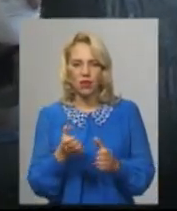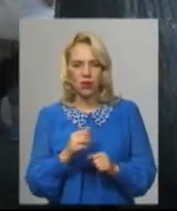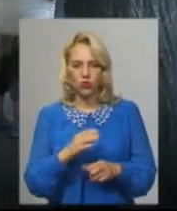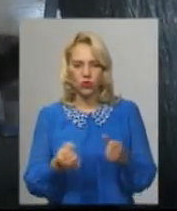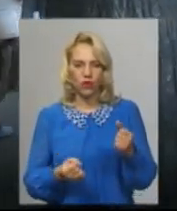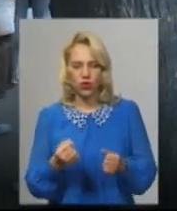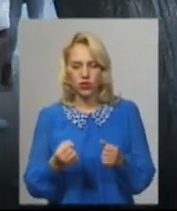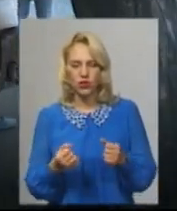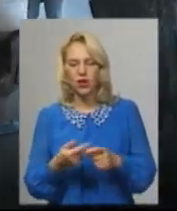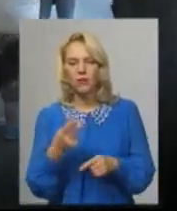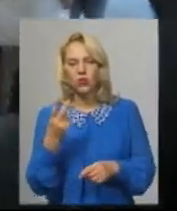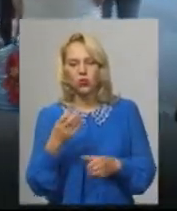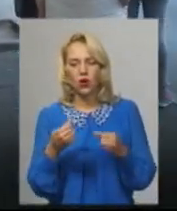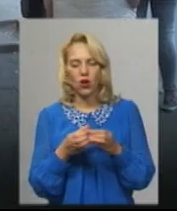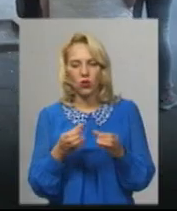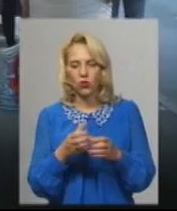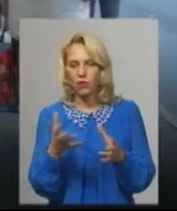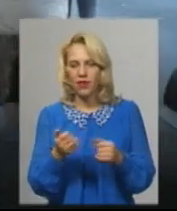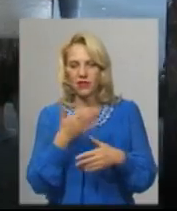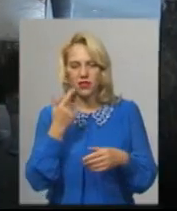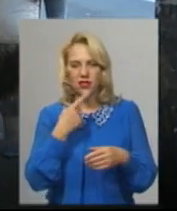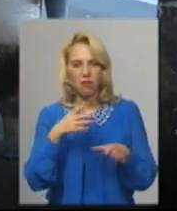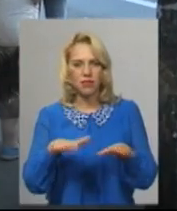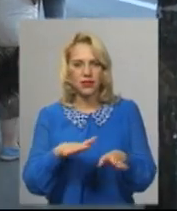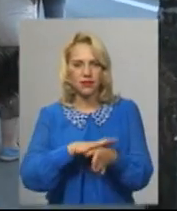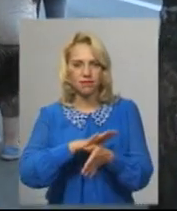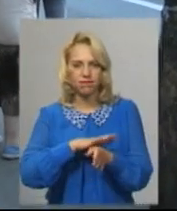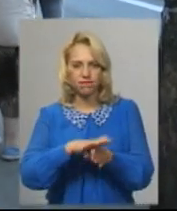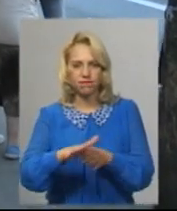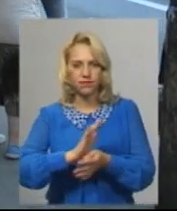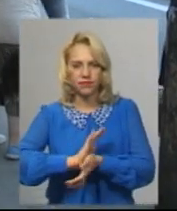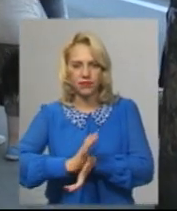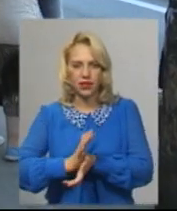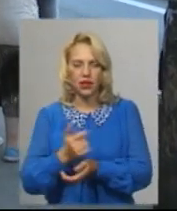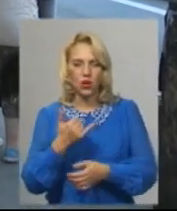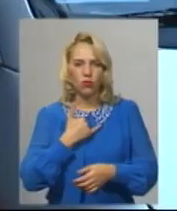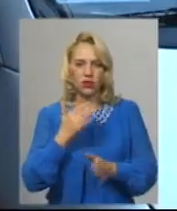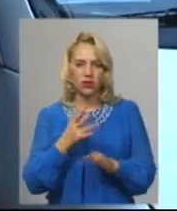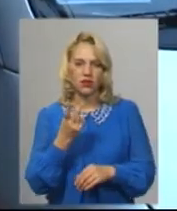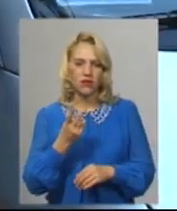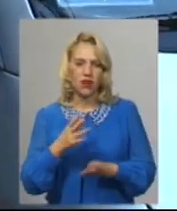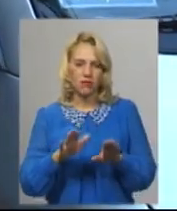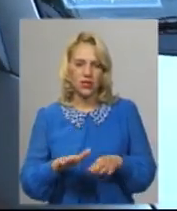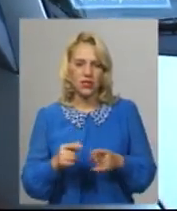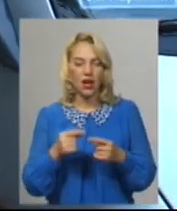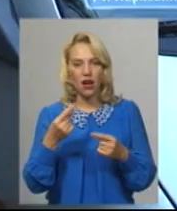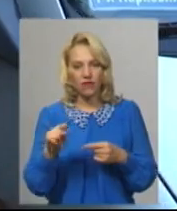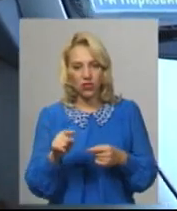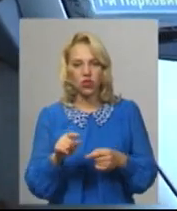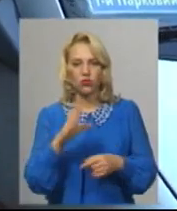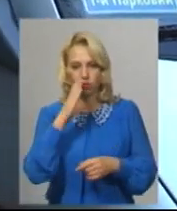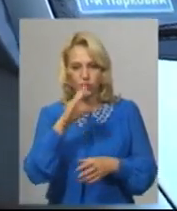Не взяли. А що сказали? Нема місця, все. У мене 2 тільки місця. А в іншу взяли.